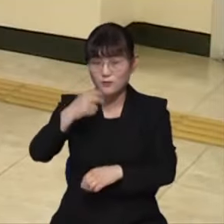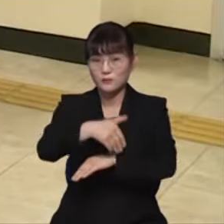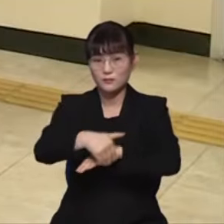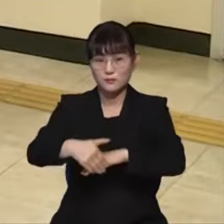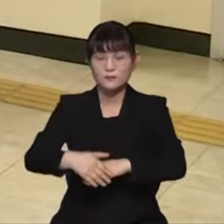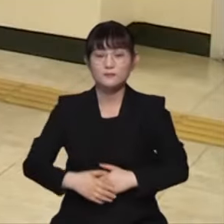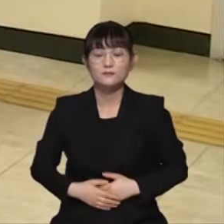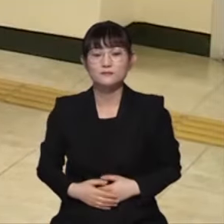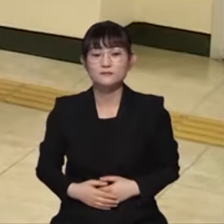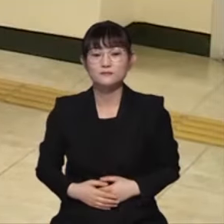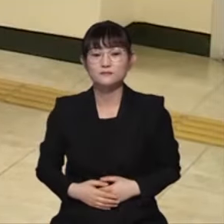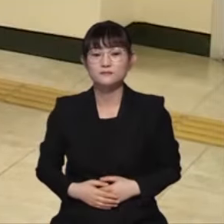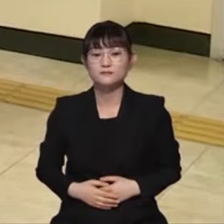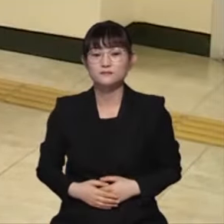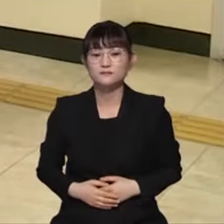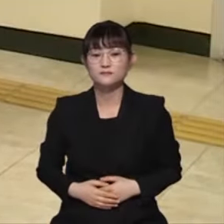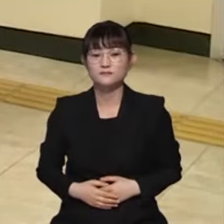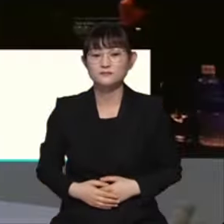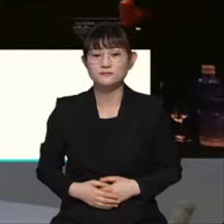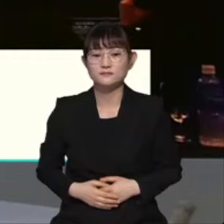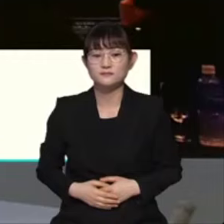나설 계획입니다.